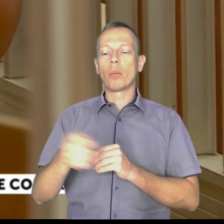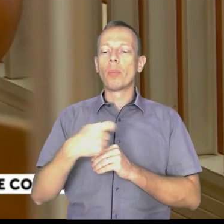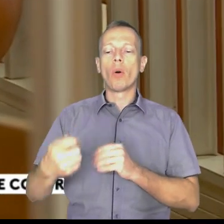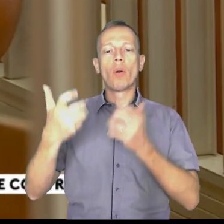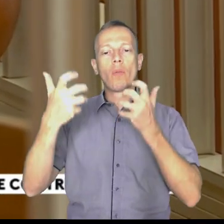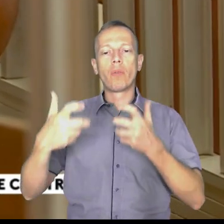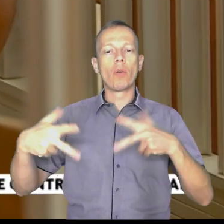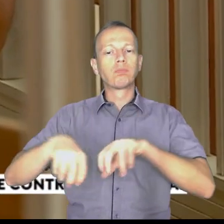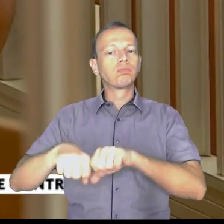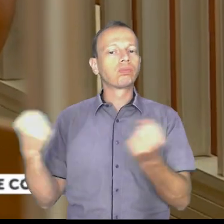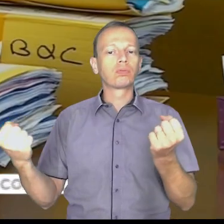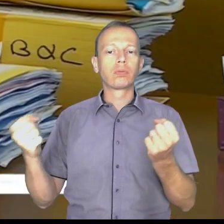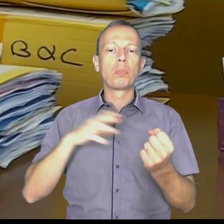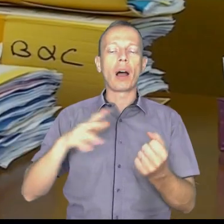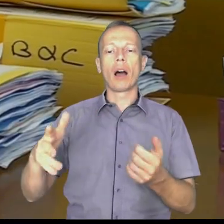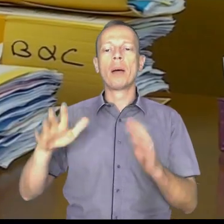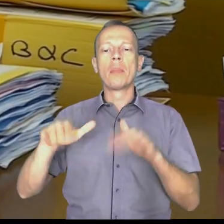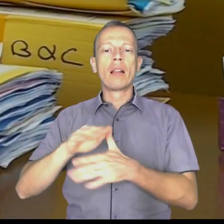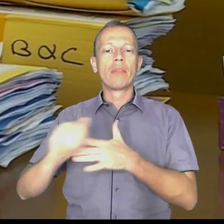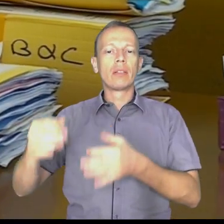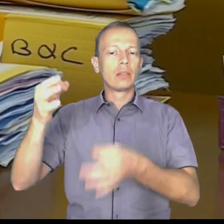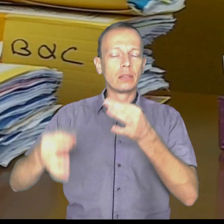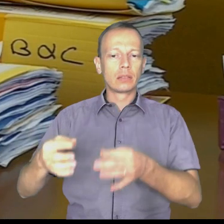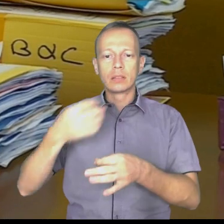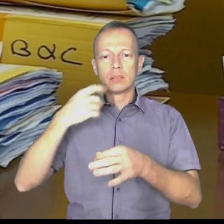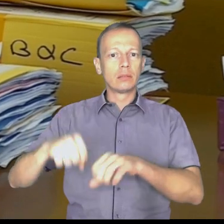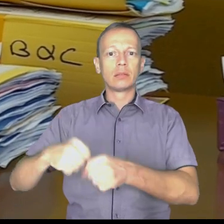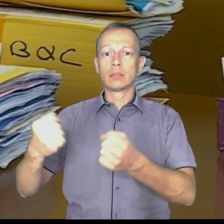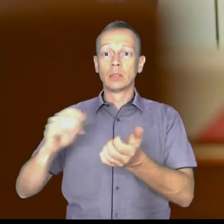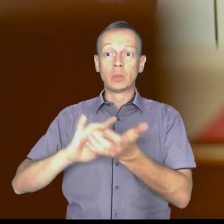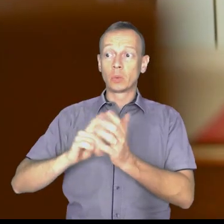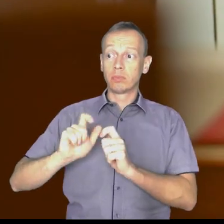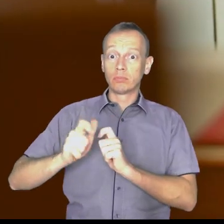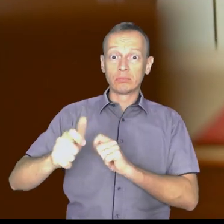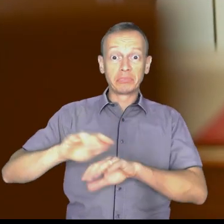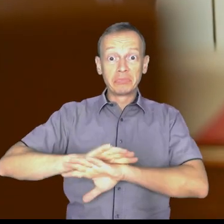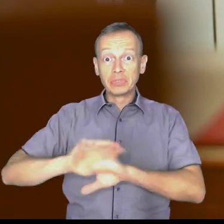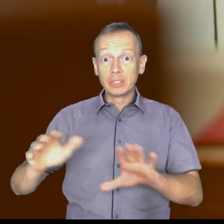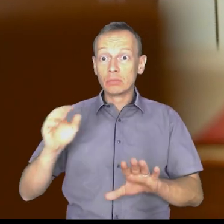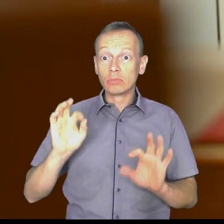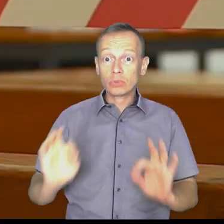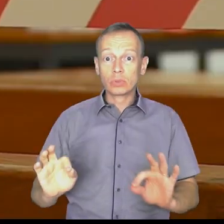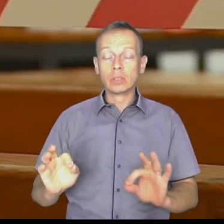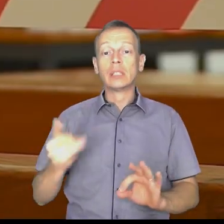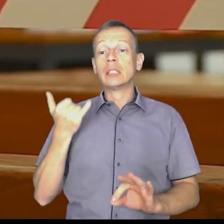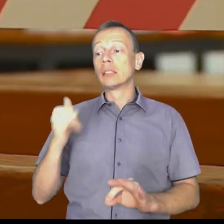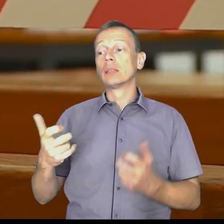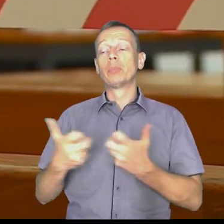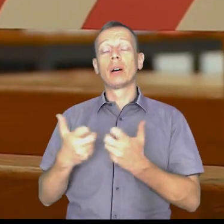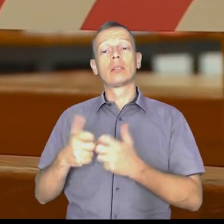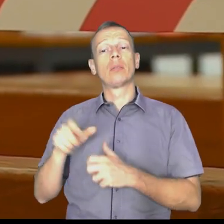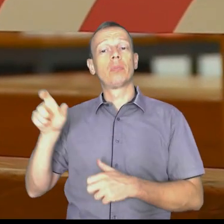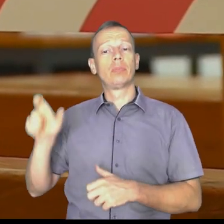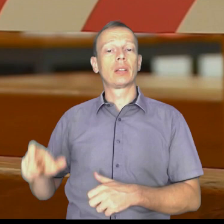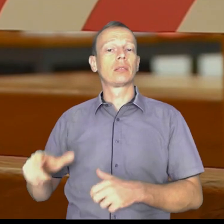en examen, le mandat d'arrêt, sa condamnation, toute l'instruction est tombée. Si le parquet général ne fait pas de pourvoi, il va falloir